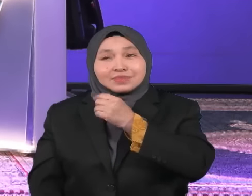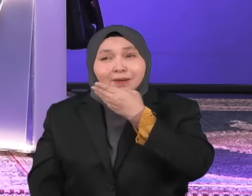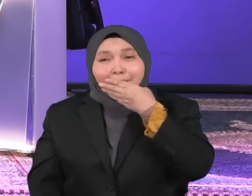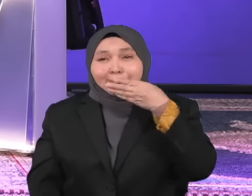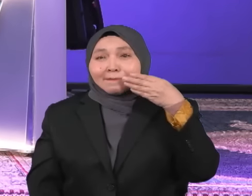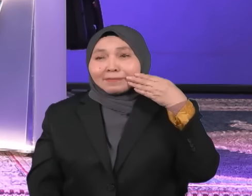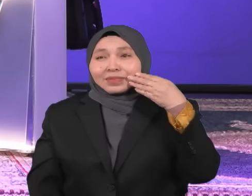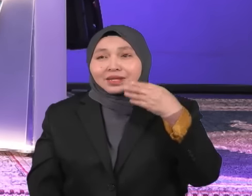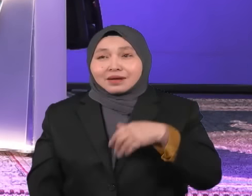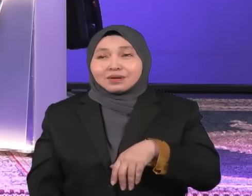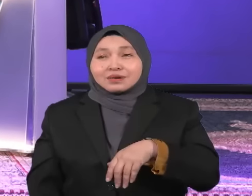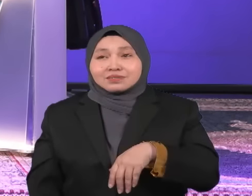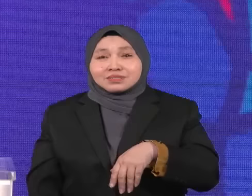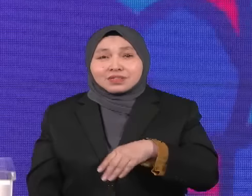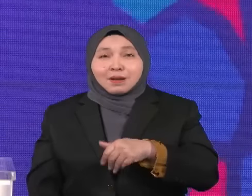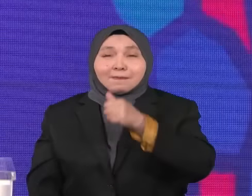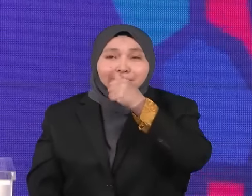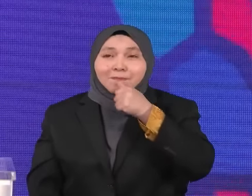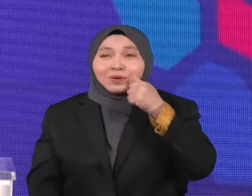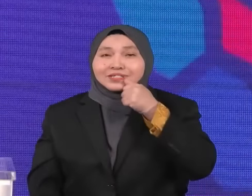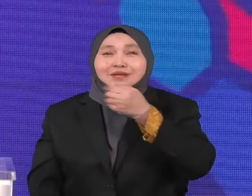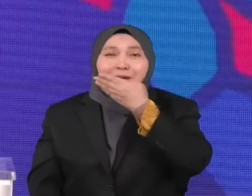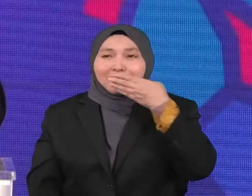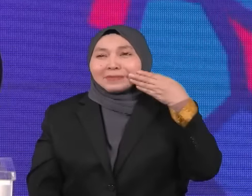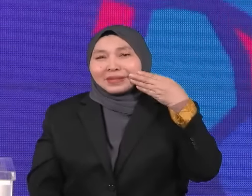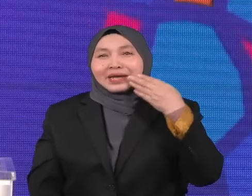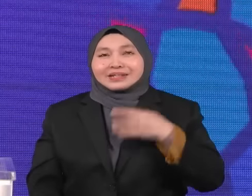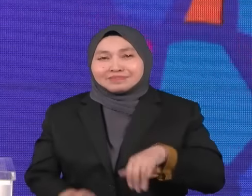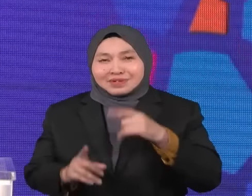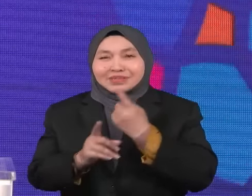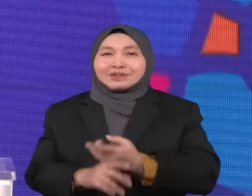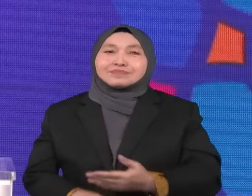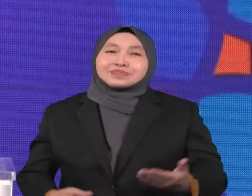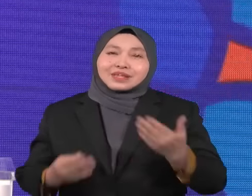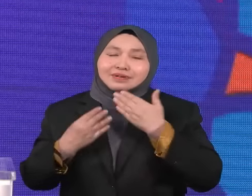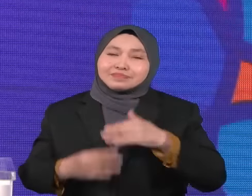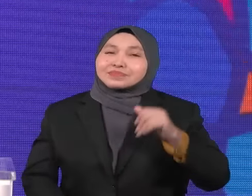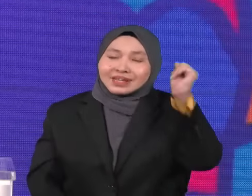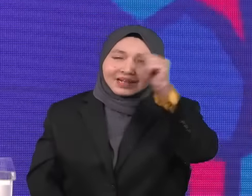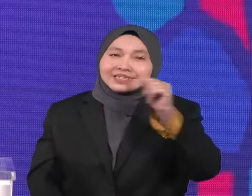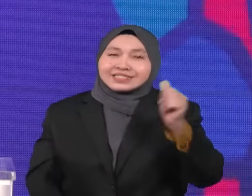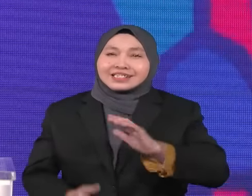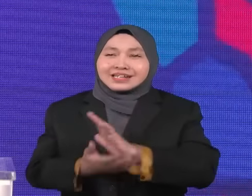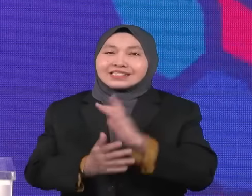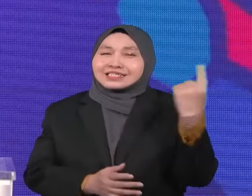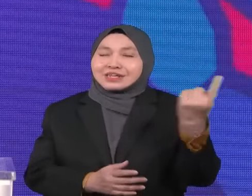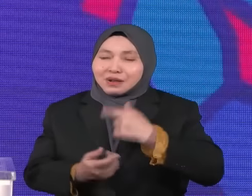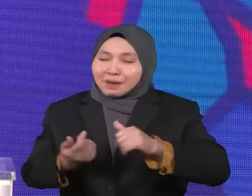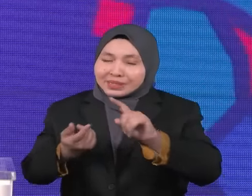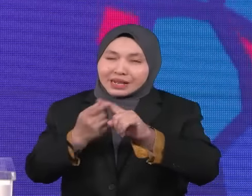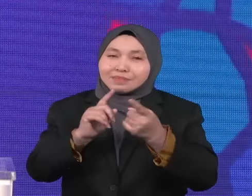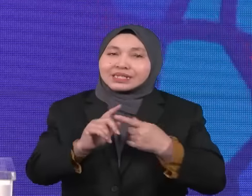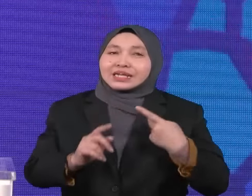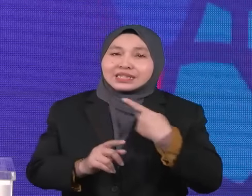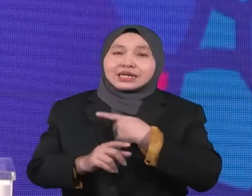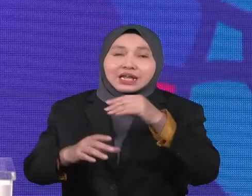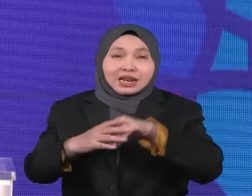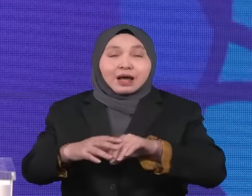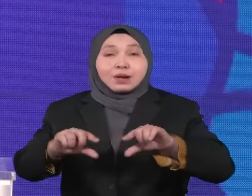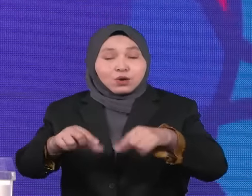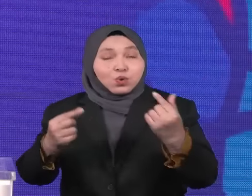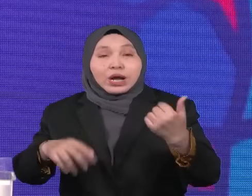Oh, itu apa tu? Puasa Ramadan. Puasa Ramadan. Puasa Ramadan. Okay. Terima kasih kepada Puan Azlinah kita. Selalu menemani kita juga dalam My